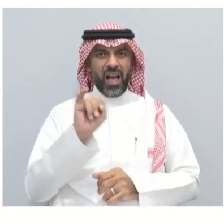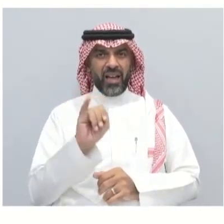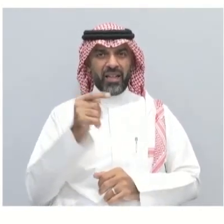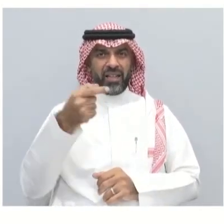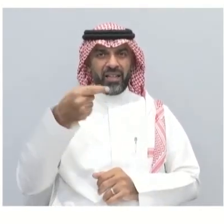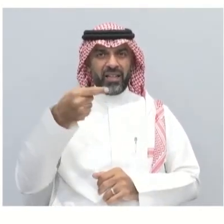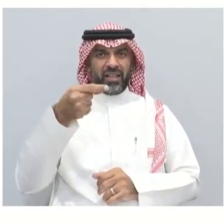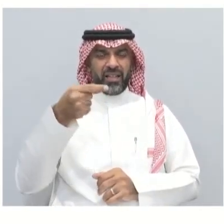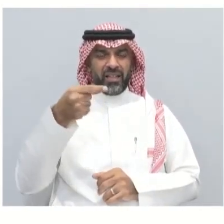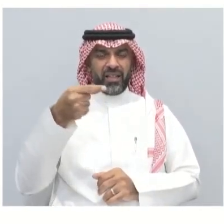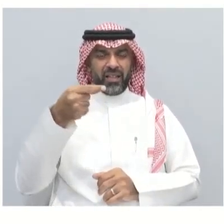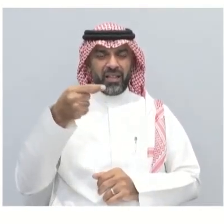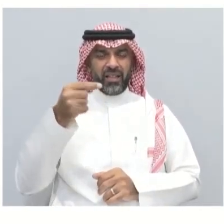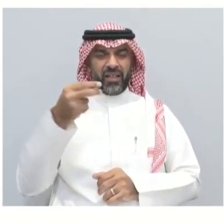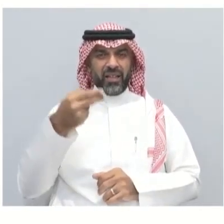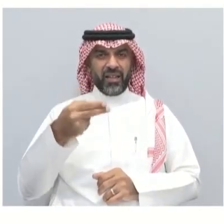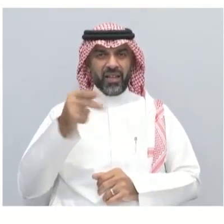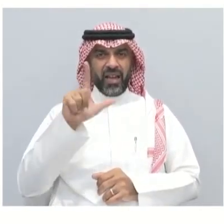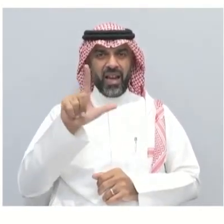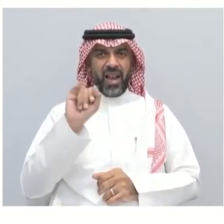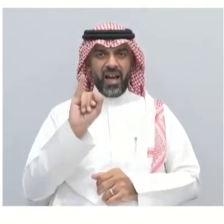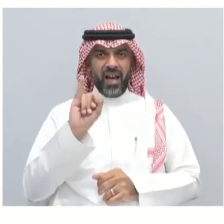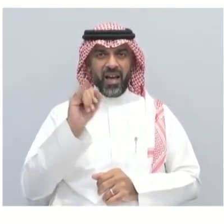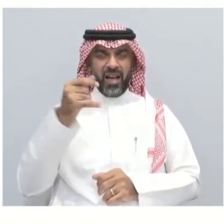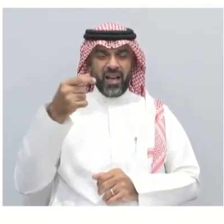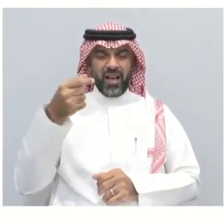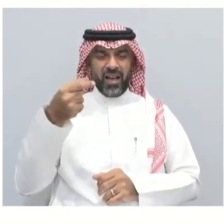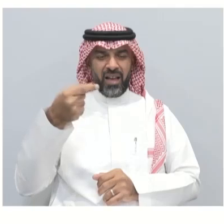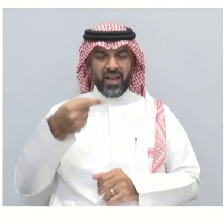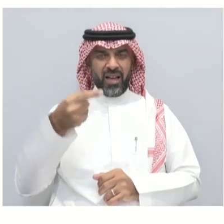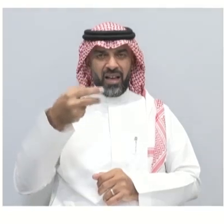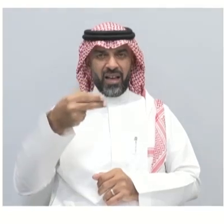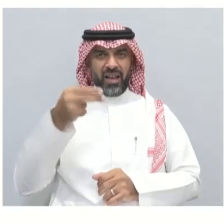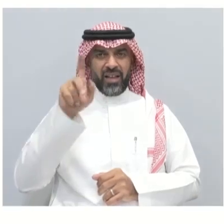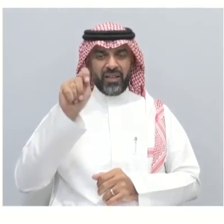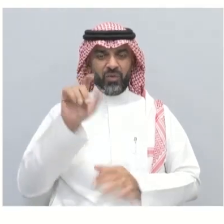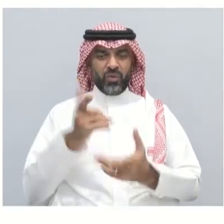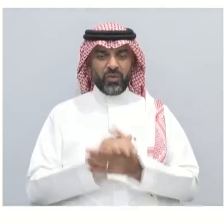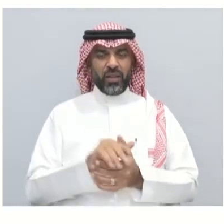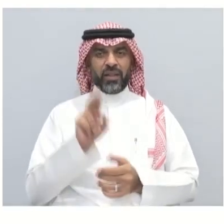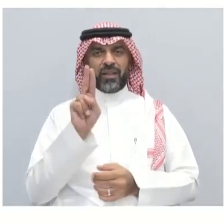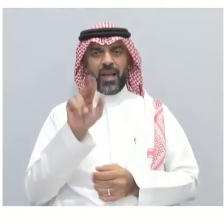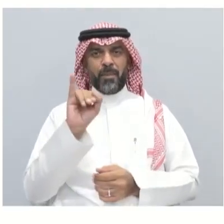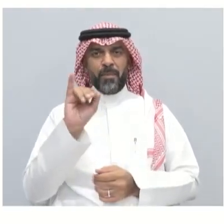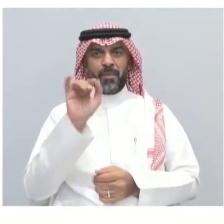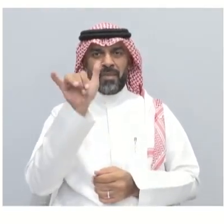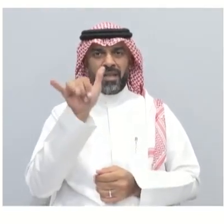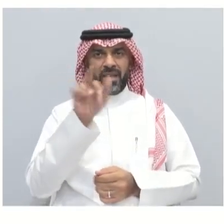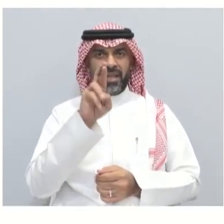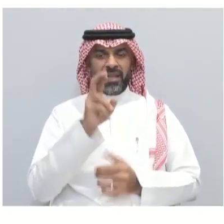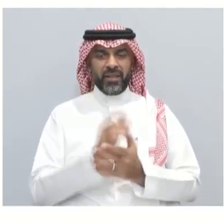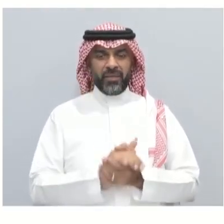تطبيقات تطبيق تنسيقات النص احسنتم الهايلايت او اللي هي التمييز النص